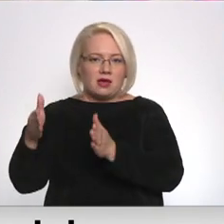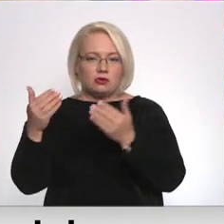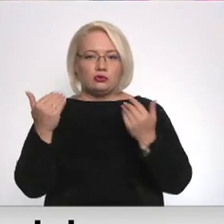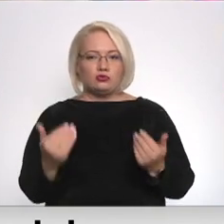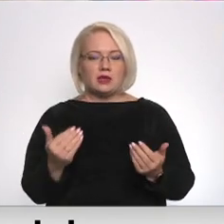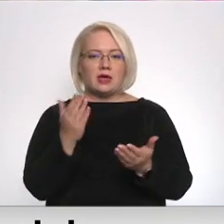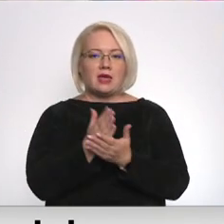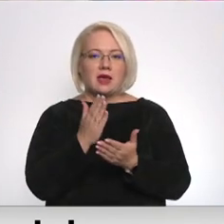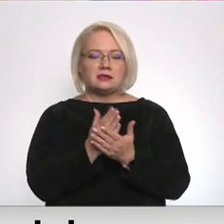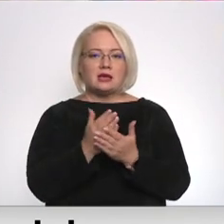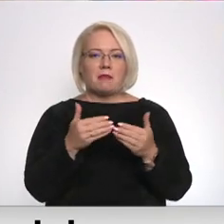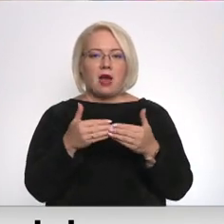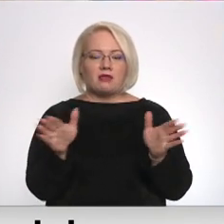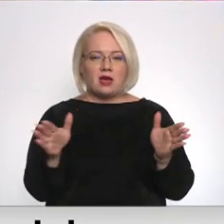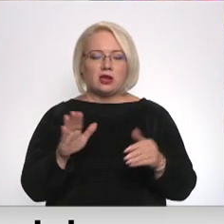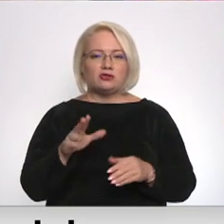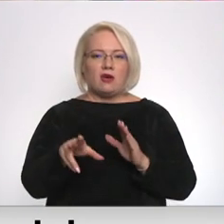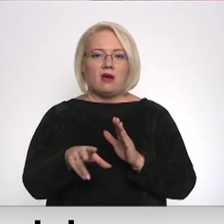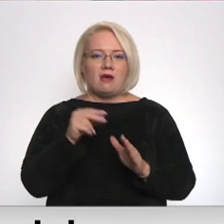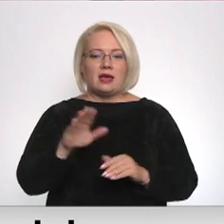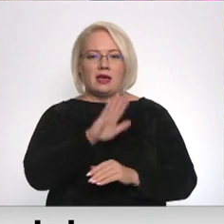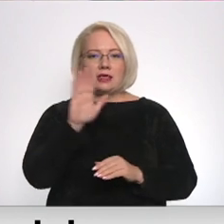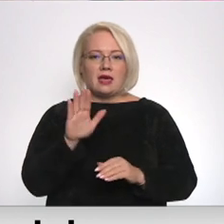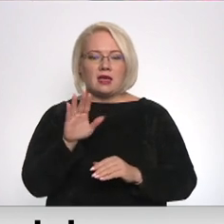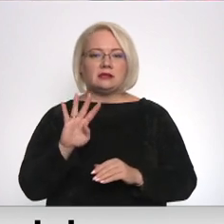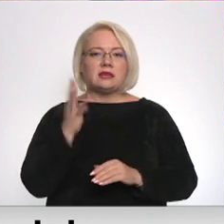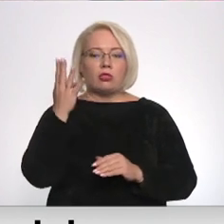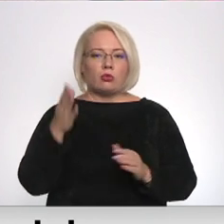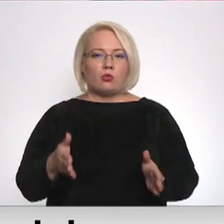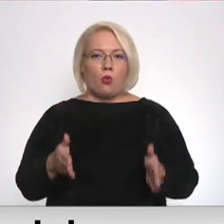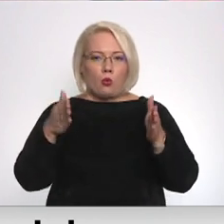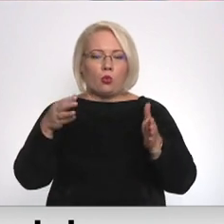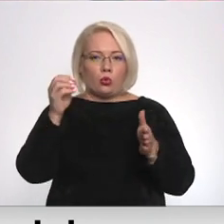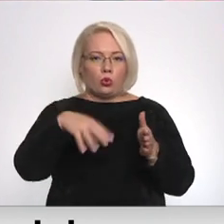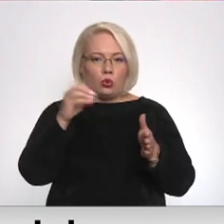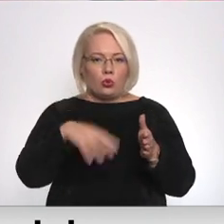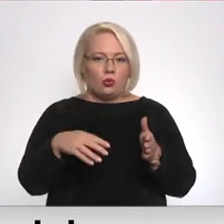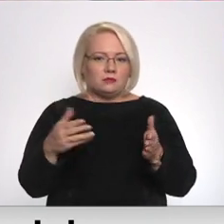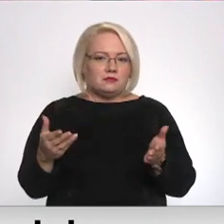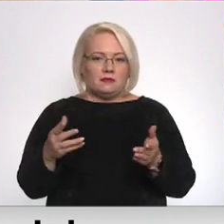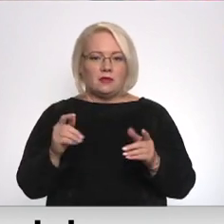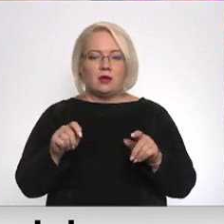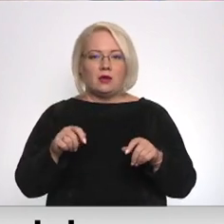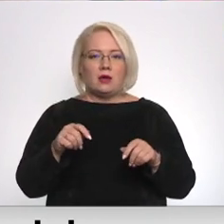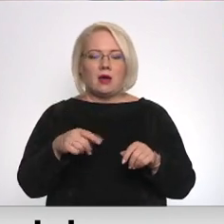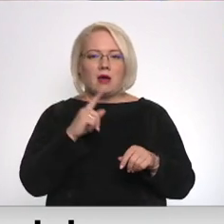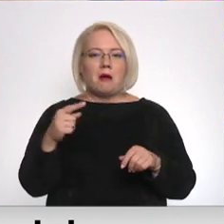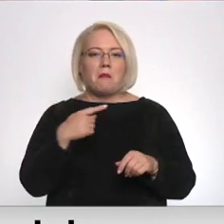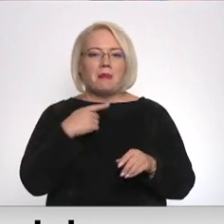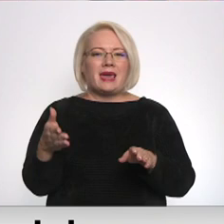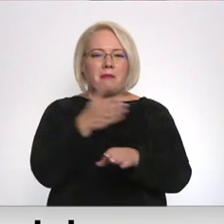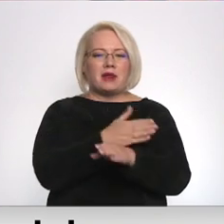esam atvēruši vēlēšanu dienā ceturto urnu un nu, nodots balss ir ļoti